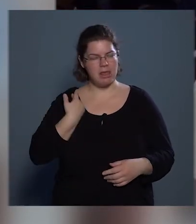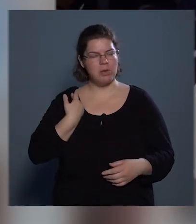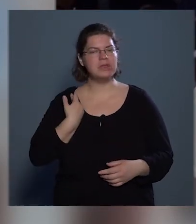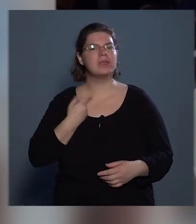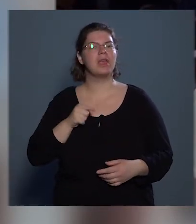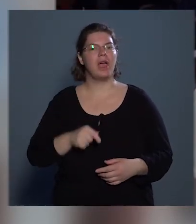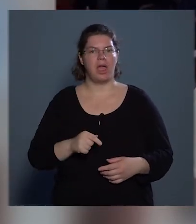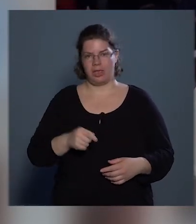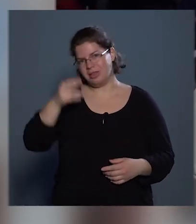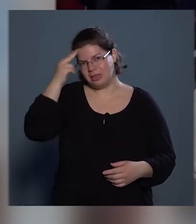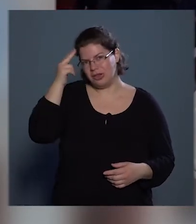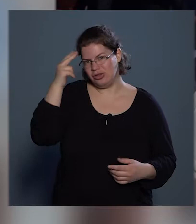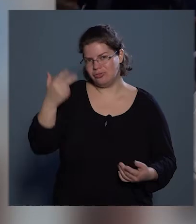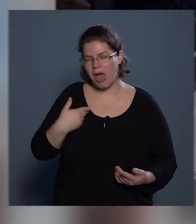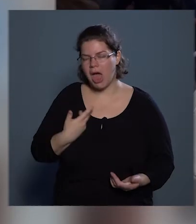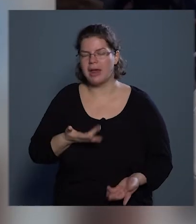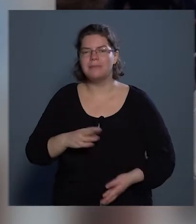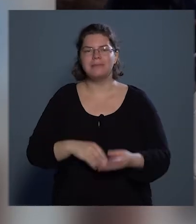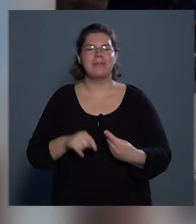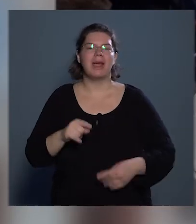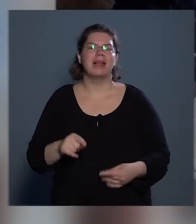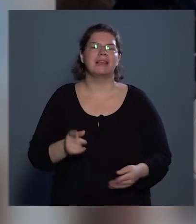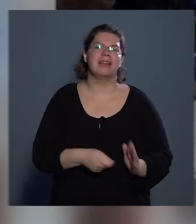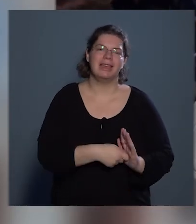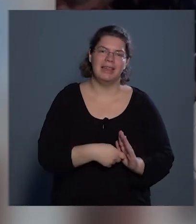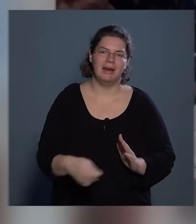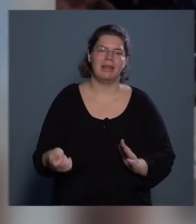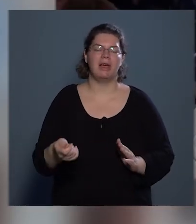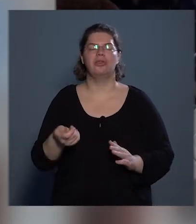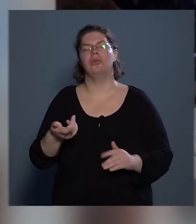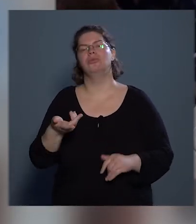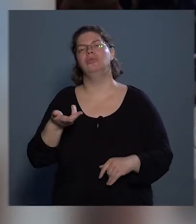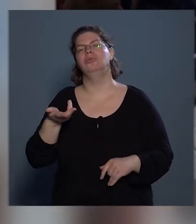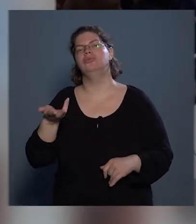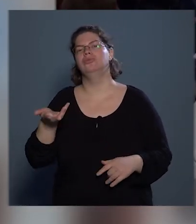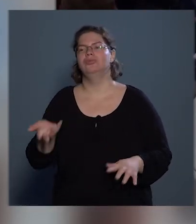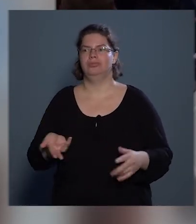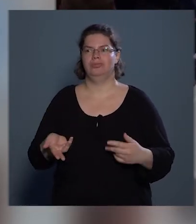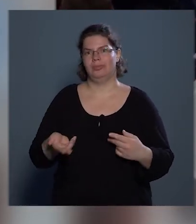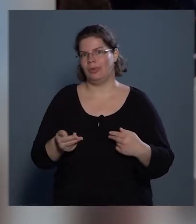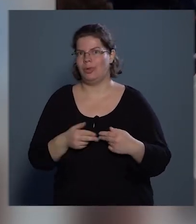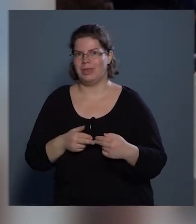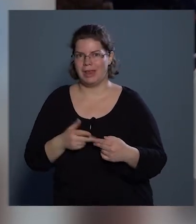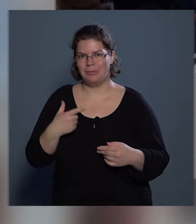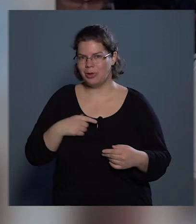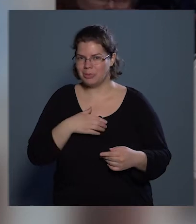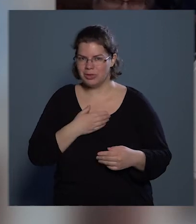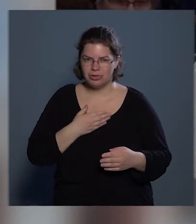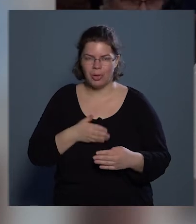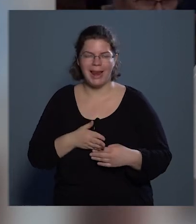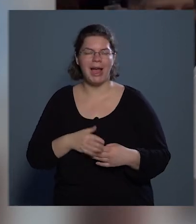azt ismerem. Mert hisz annak a kiadásakor, akkor még közelebb voltam az iskolához.